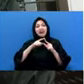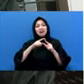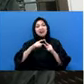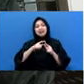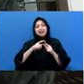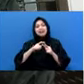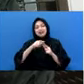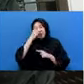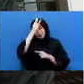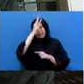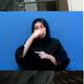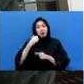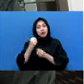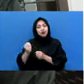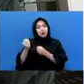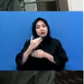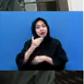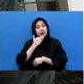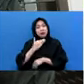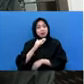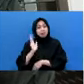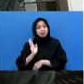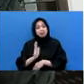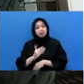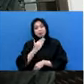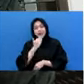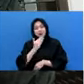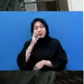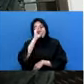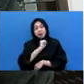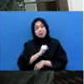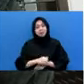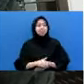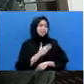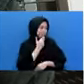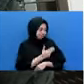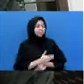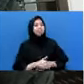tepatnya di Kalimantan Timur telah berbagi informasi bersama kami Selamat malam Pak damur Salam sehat Terima kasih Terima kasih juga